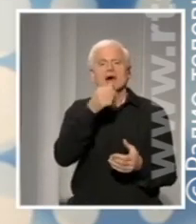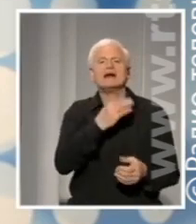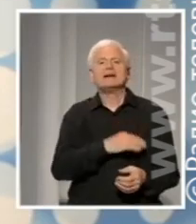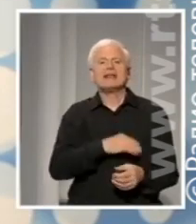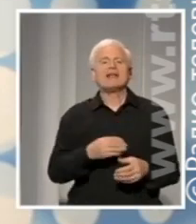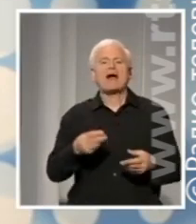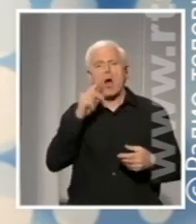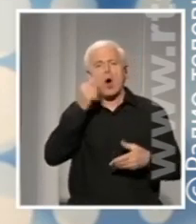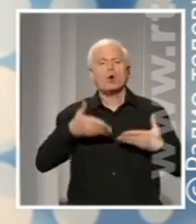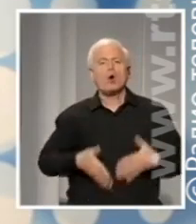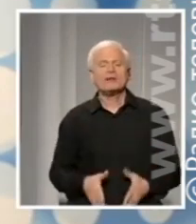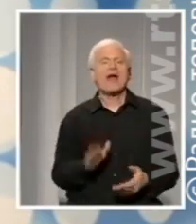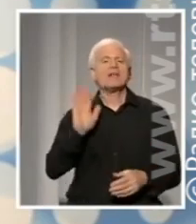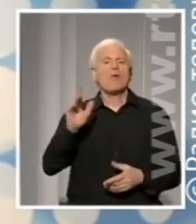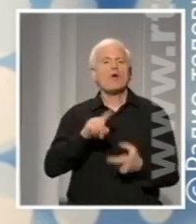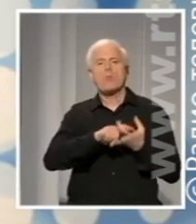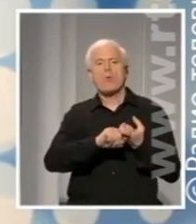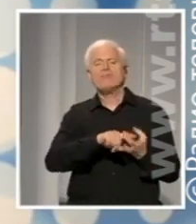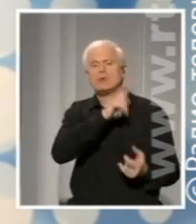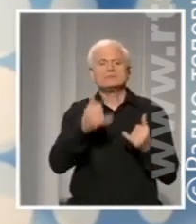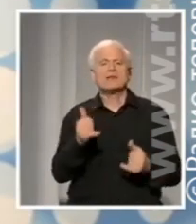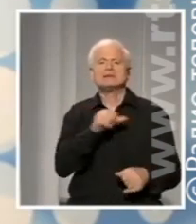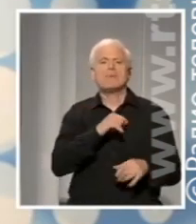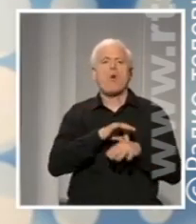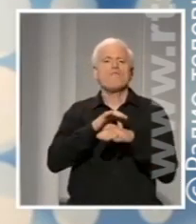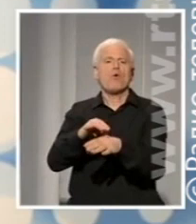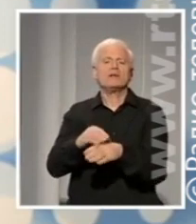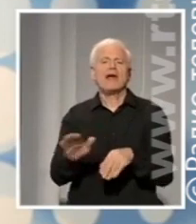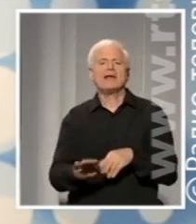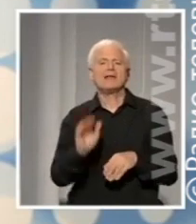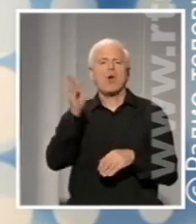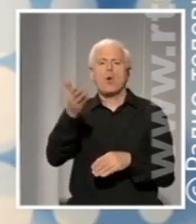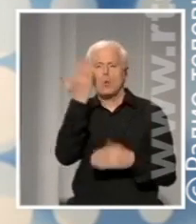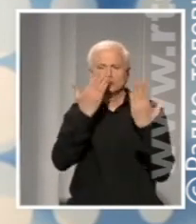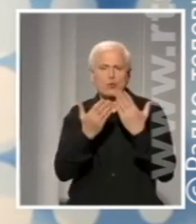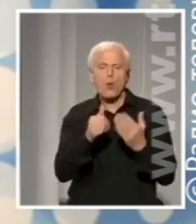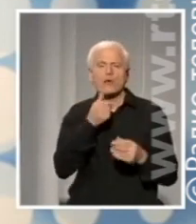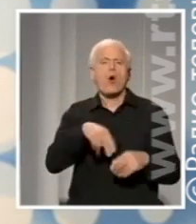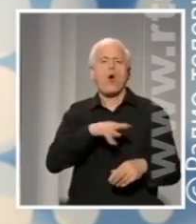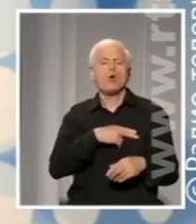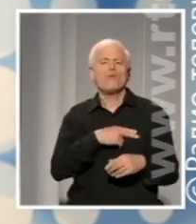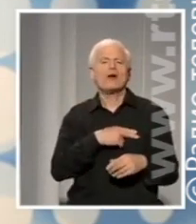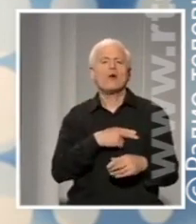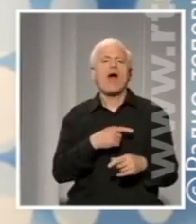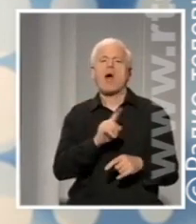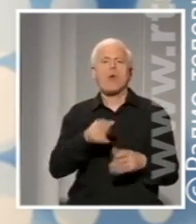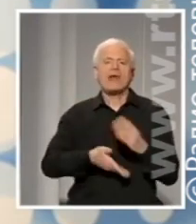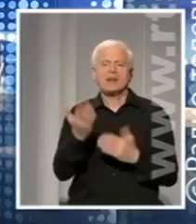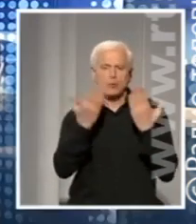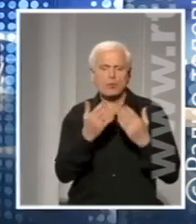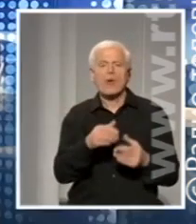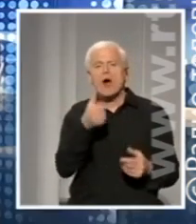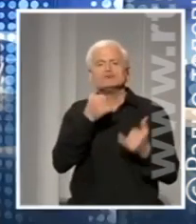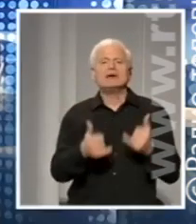bila uloga i obaveza roditelja da dete pošalju u školu i odgovaraju pred zakonom ukoliko njihovo dete nije otišlo u školu. A šta je sada